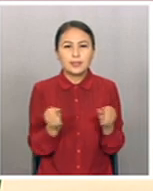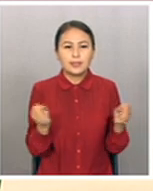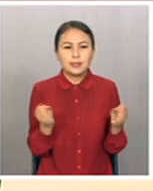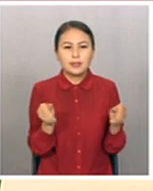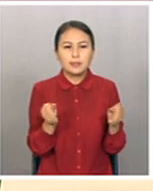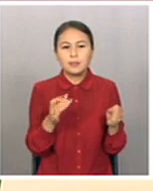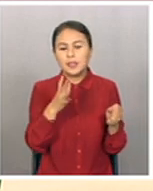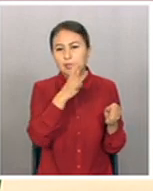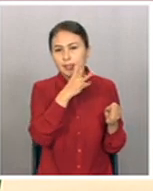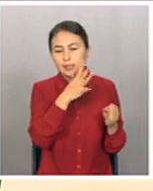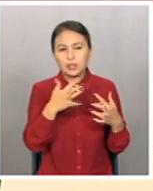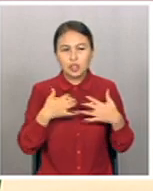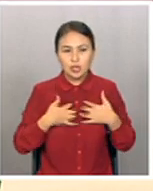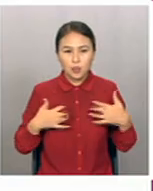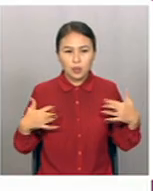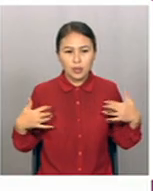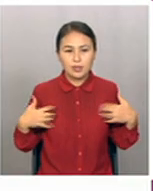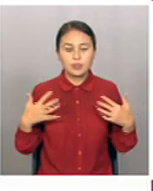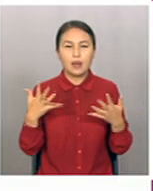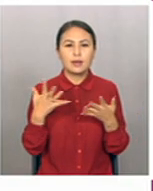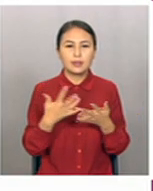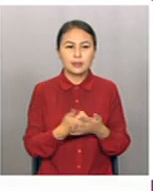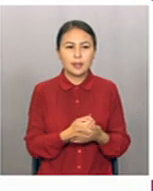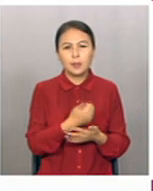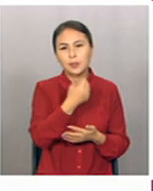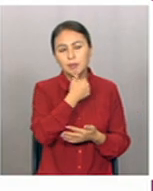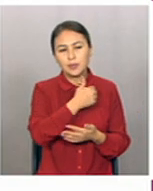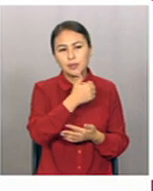мезгіліндегі жануарларды анықтайық.